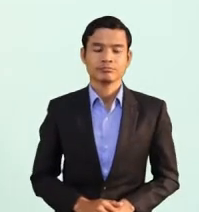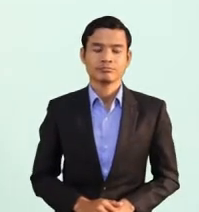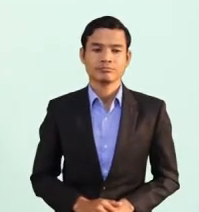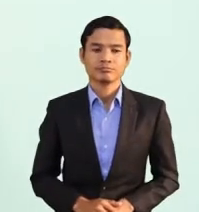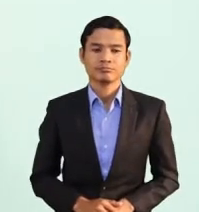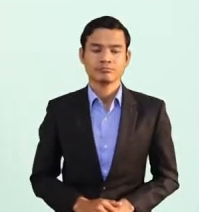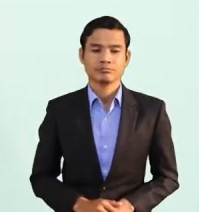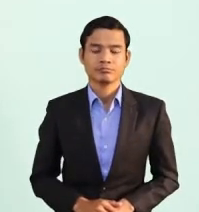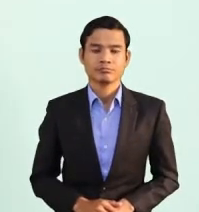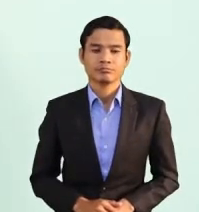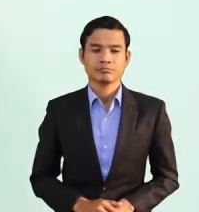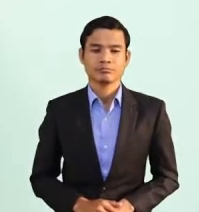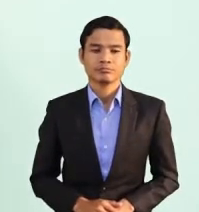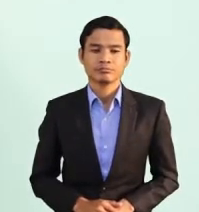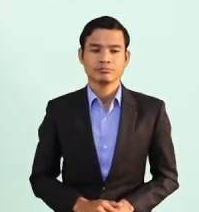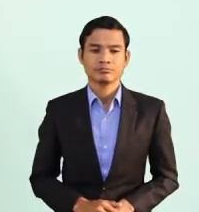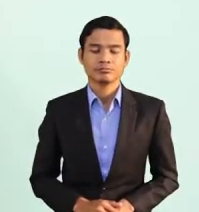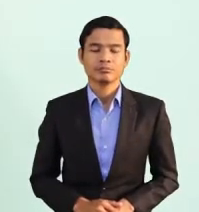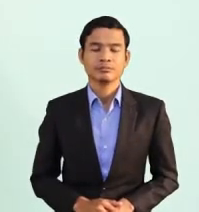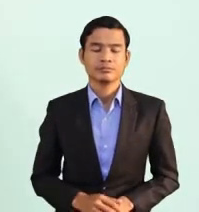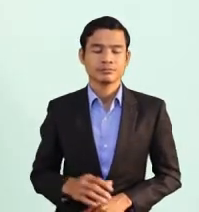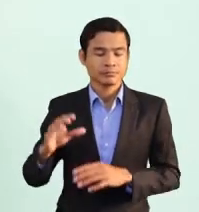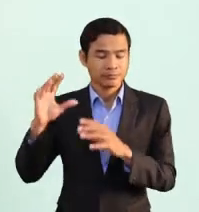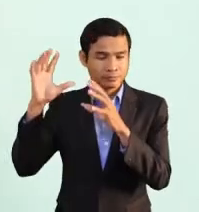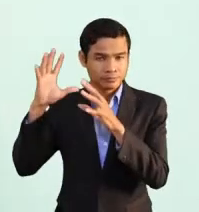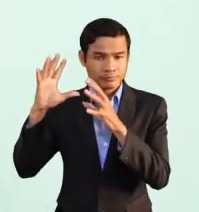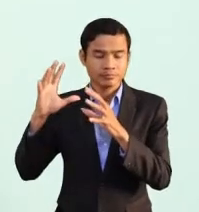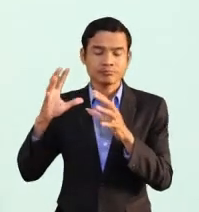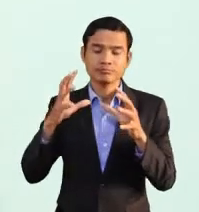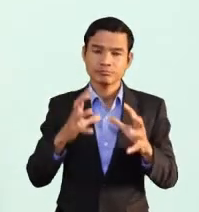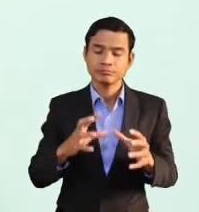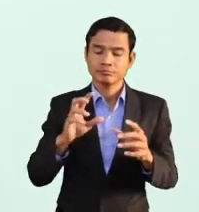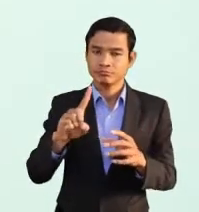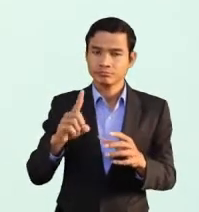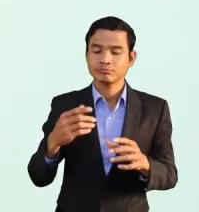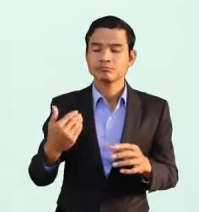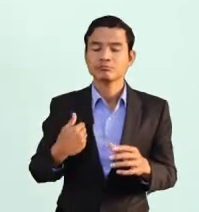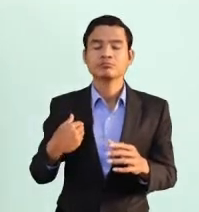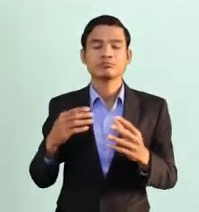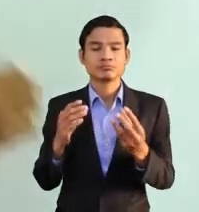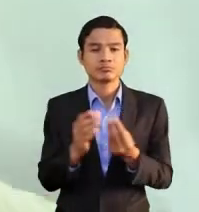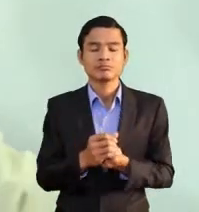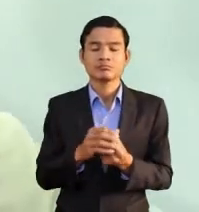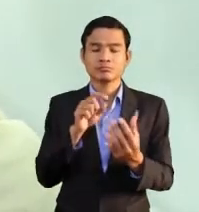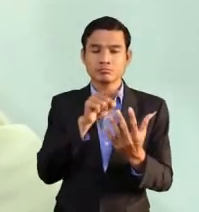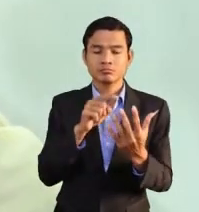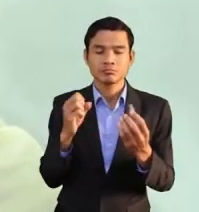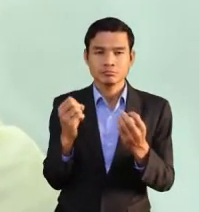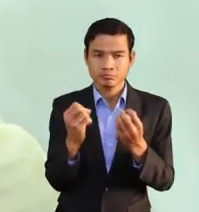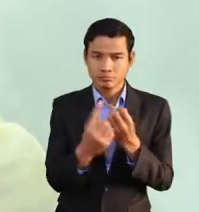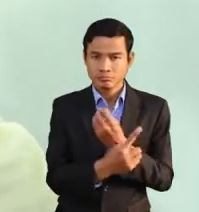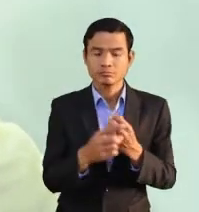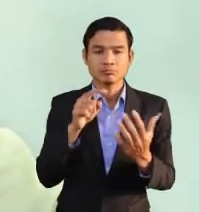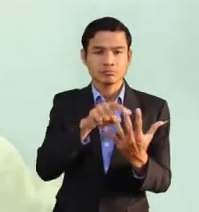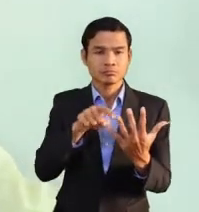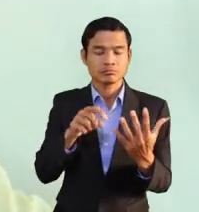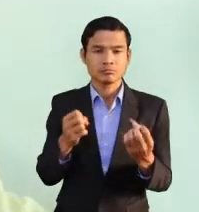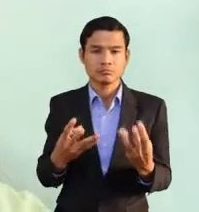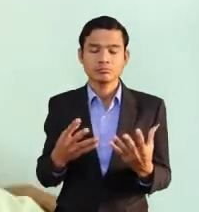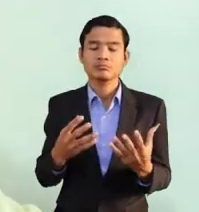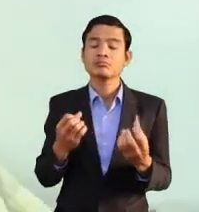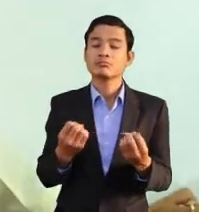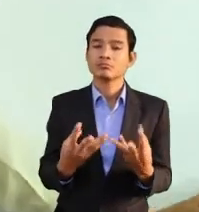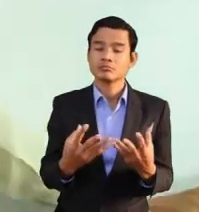chà chẳng phải đâu mà thầy nên miên chẩm nuôn bảo mạng phải đài chà chẳng xong con cho rùm